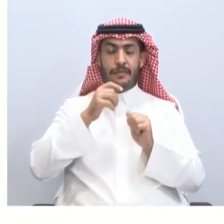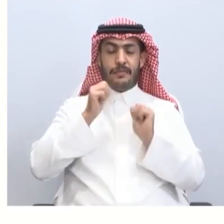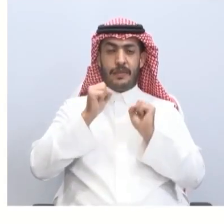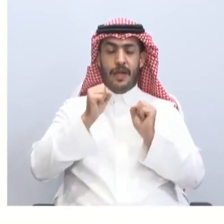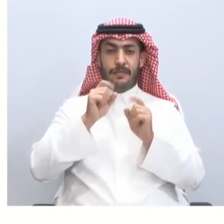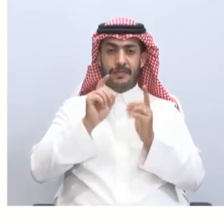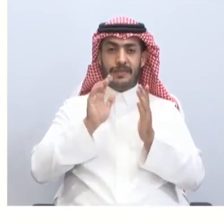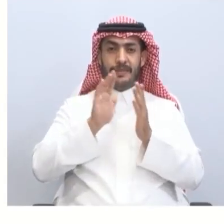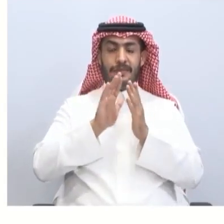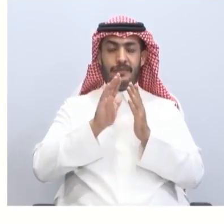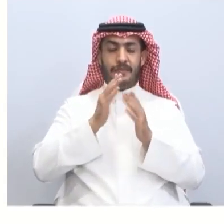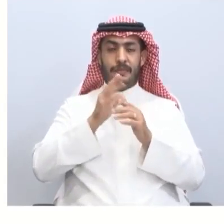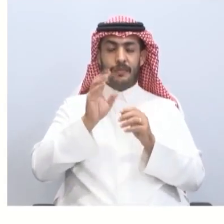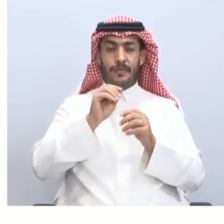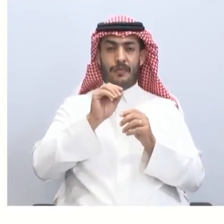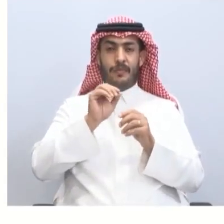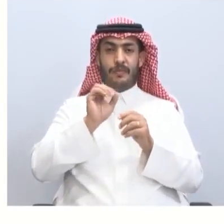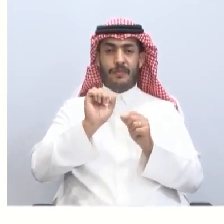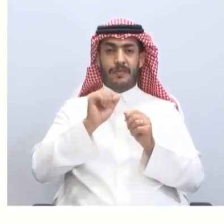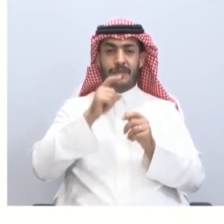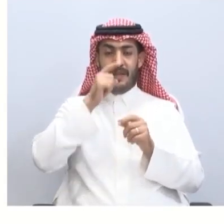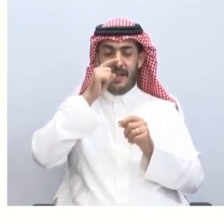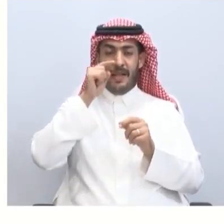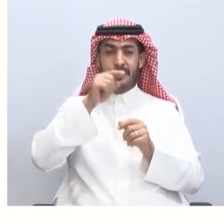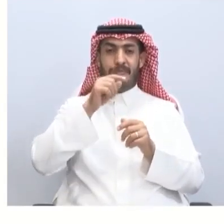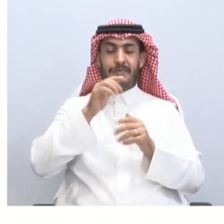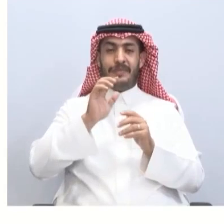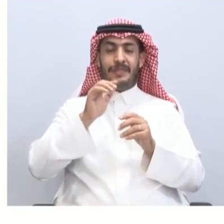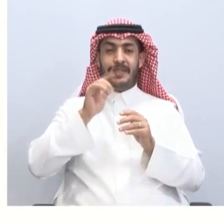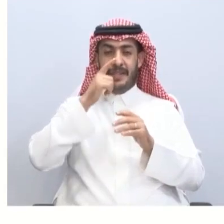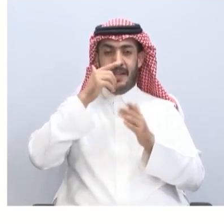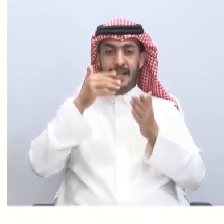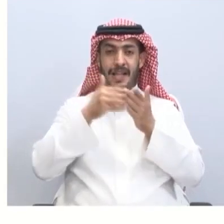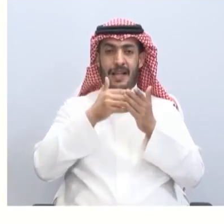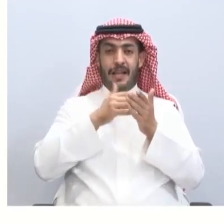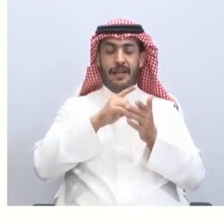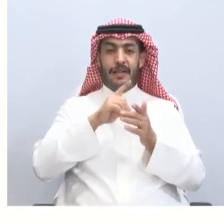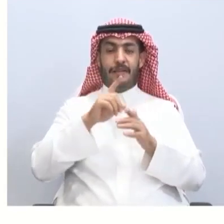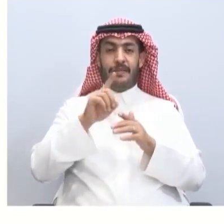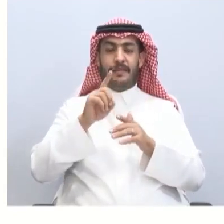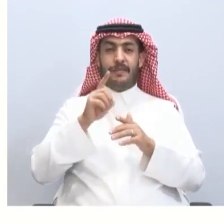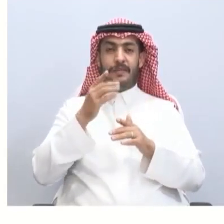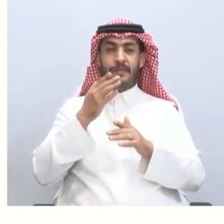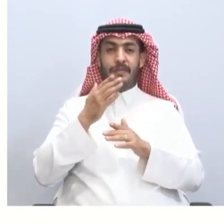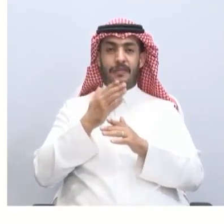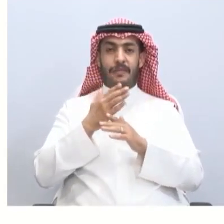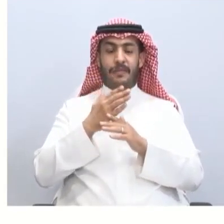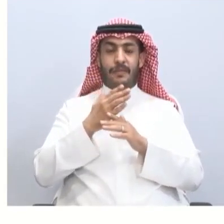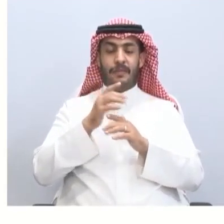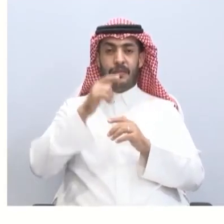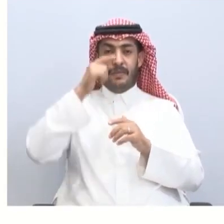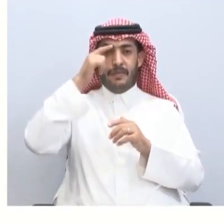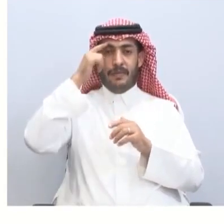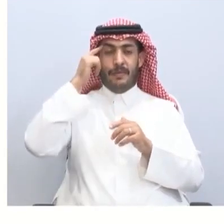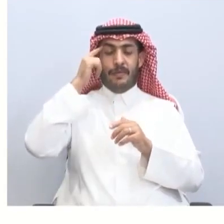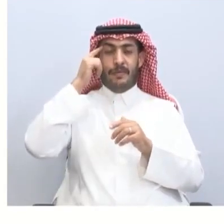كانت هناك بعض العق بعض العقبات والعراقيل التي قد لو لم يكن